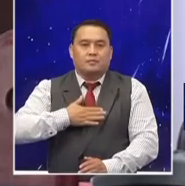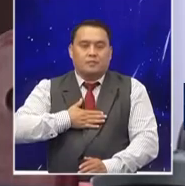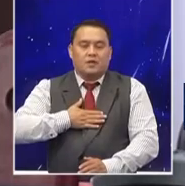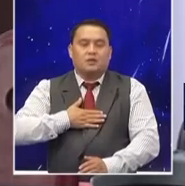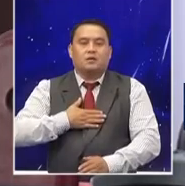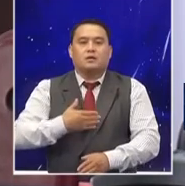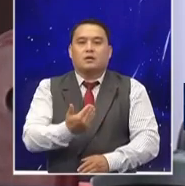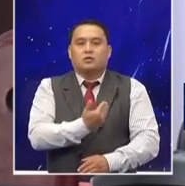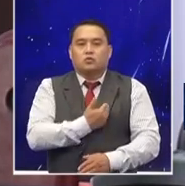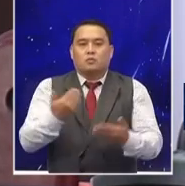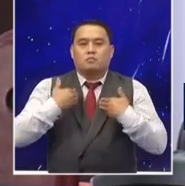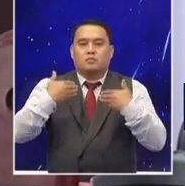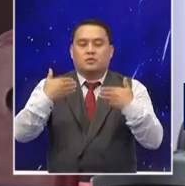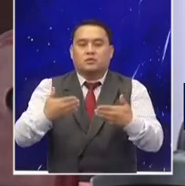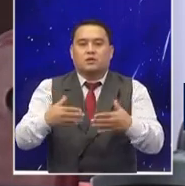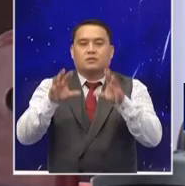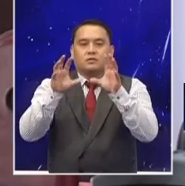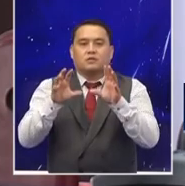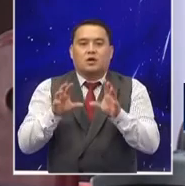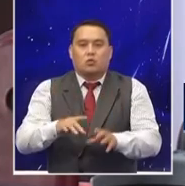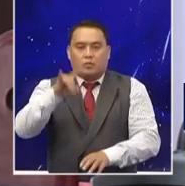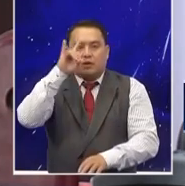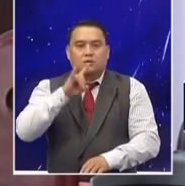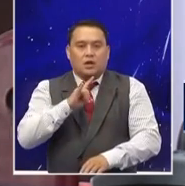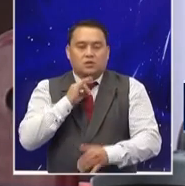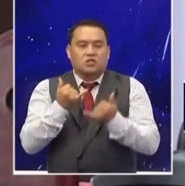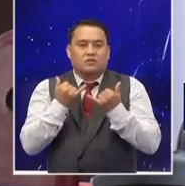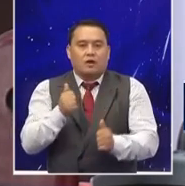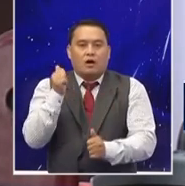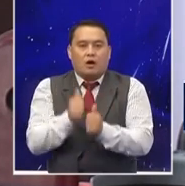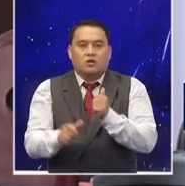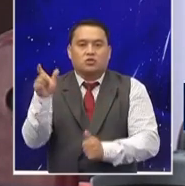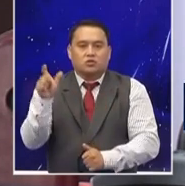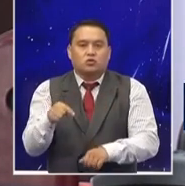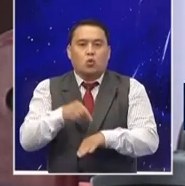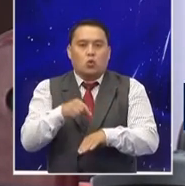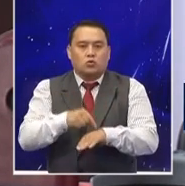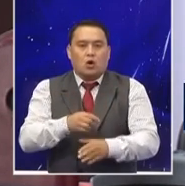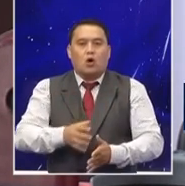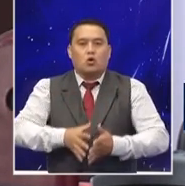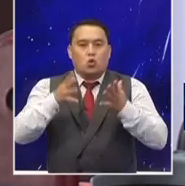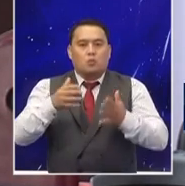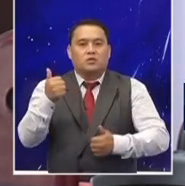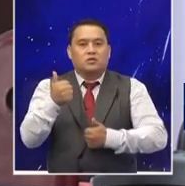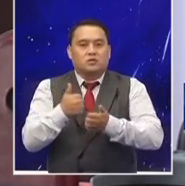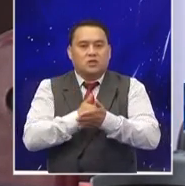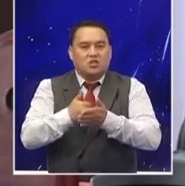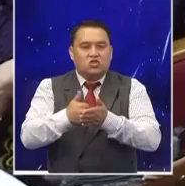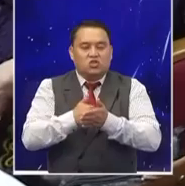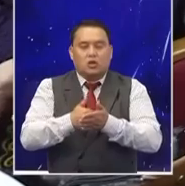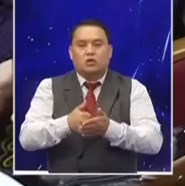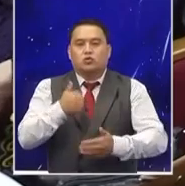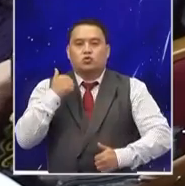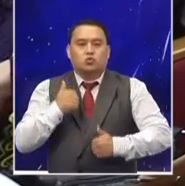конституция основной закон независимого казахстана сегодня каждый житель ощущает на себе огромные достижения казахстана и испытывает